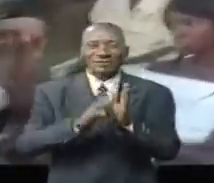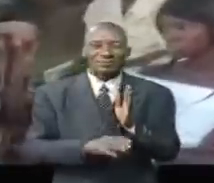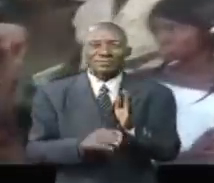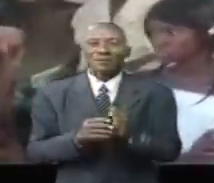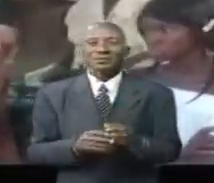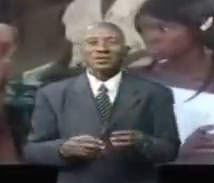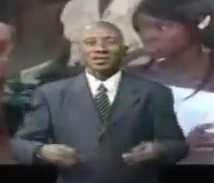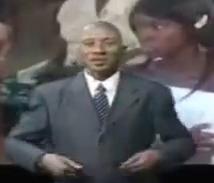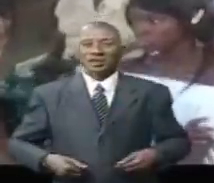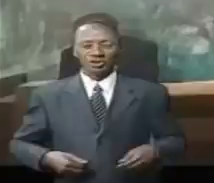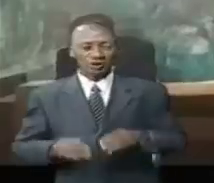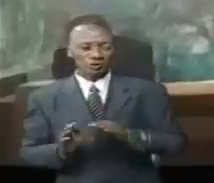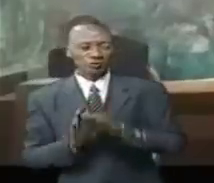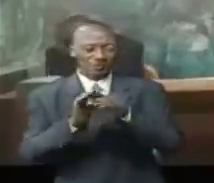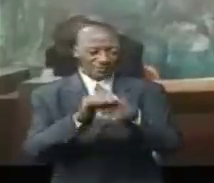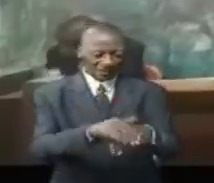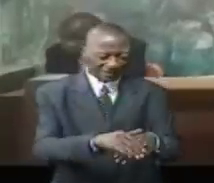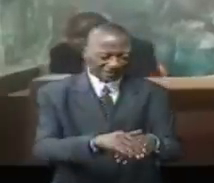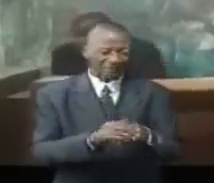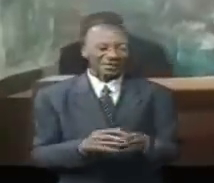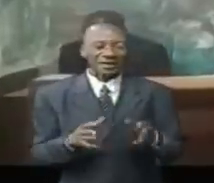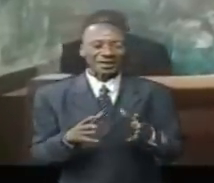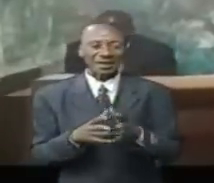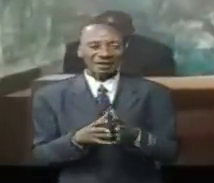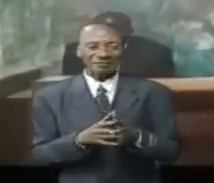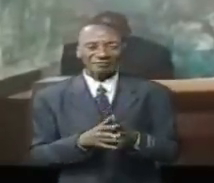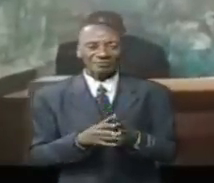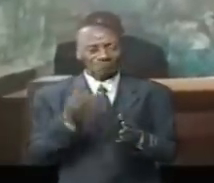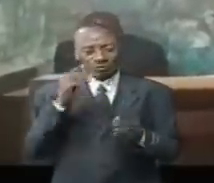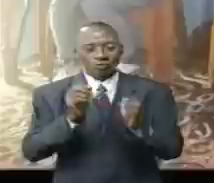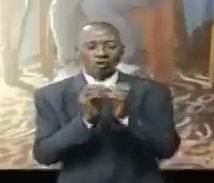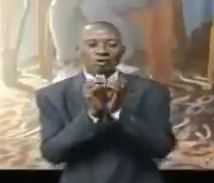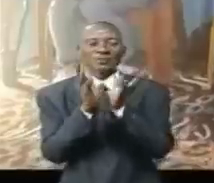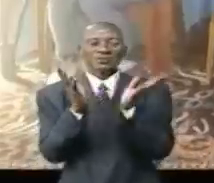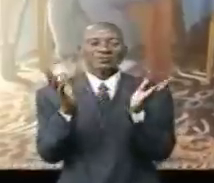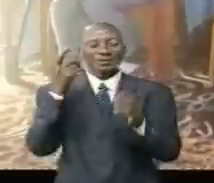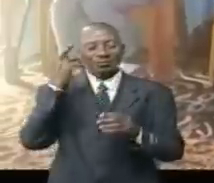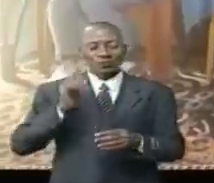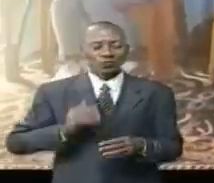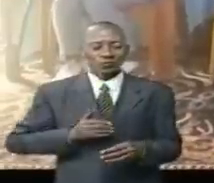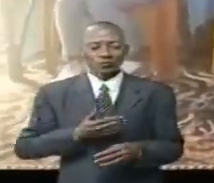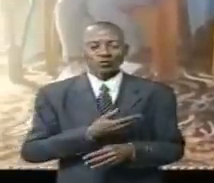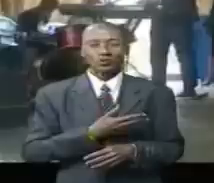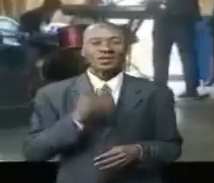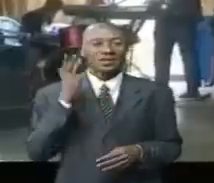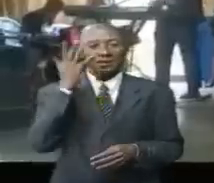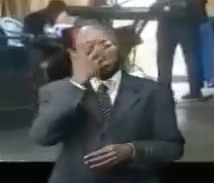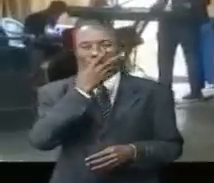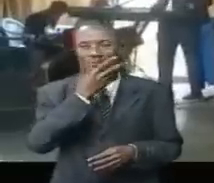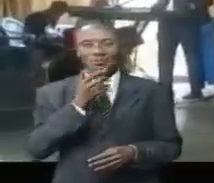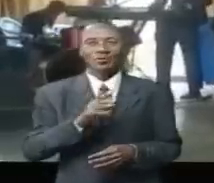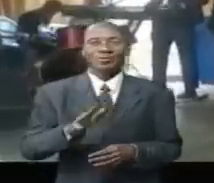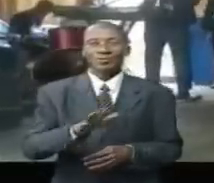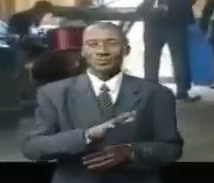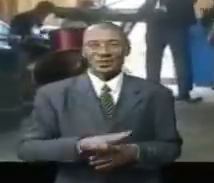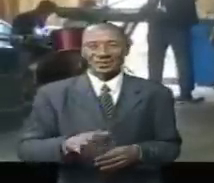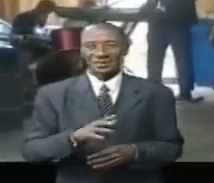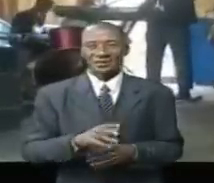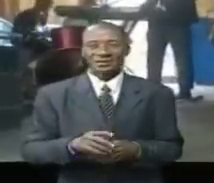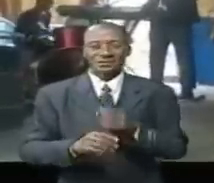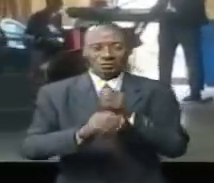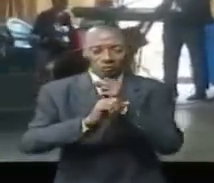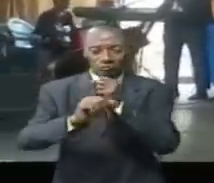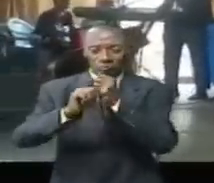à leur propre évolution et à l'épanouissement de notre beau pays. Cette conscientisation était faite au cours